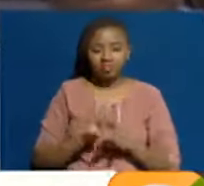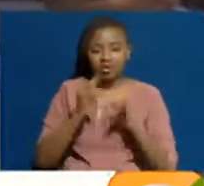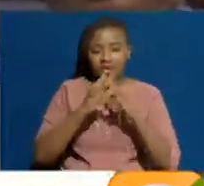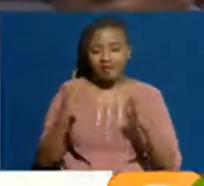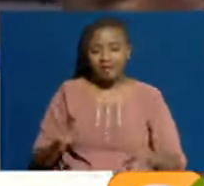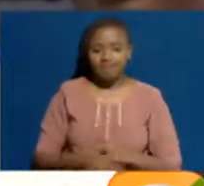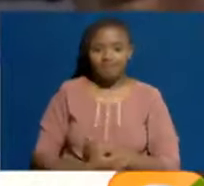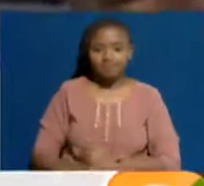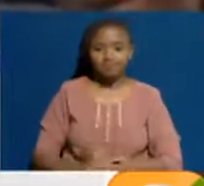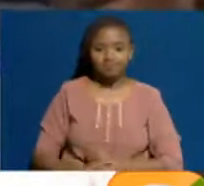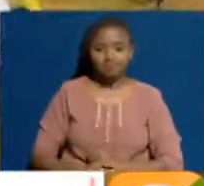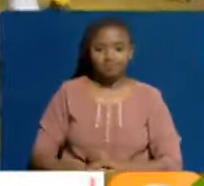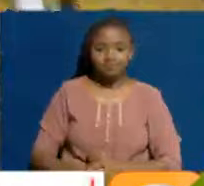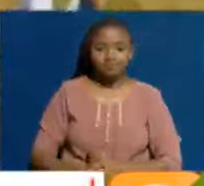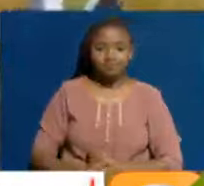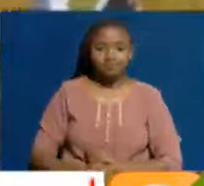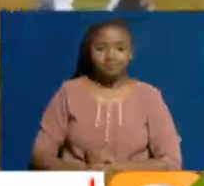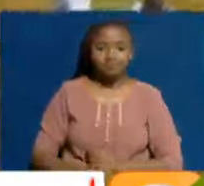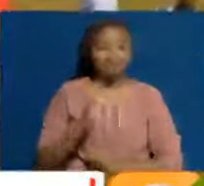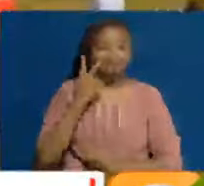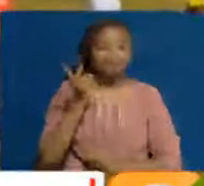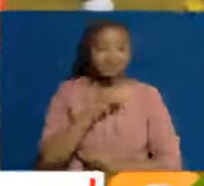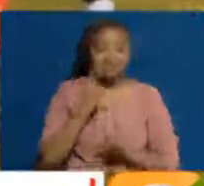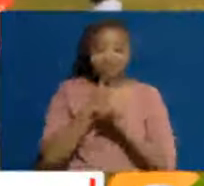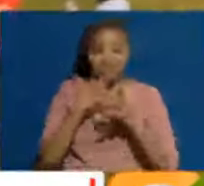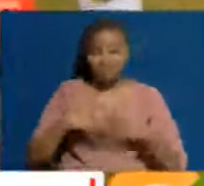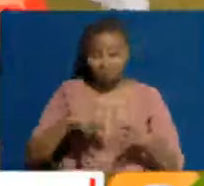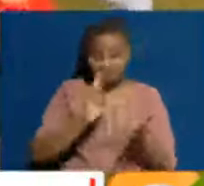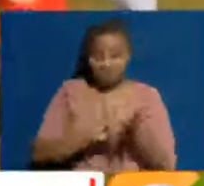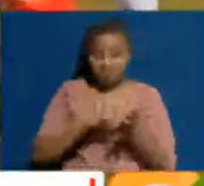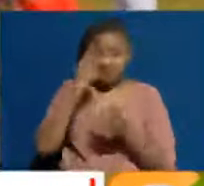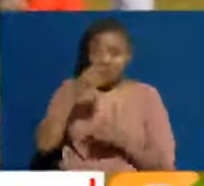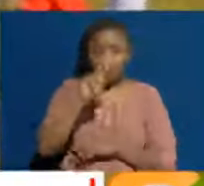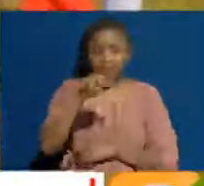ya NHIF. Umeona wanariadha wamejitokeza, watoto kwa